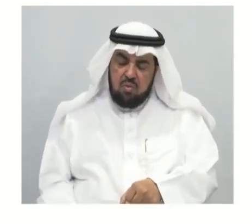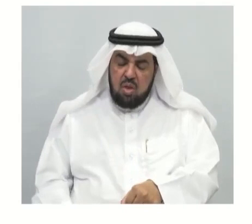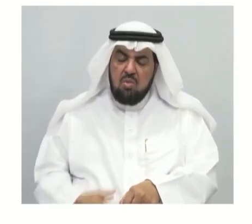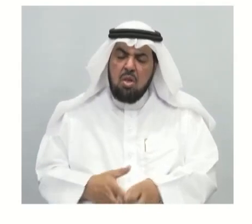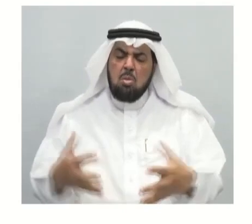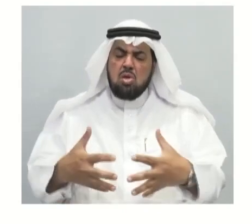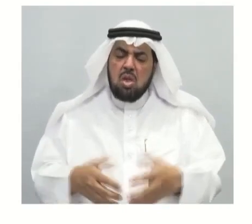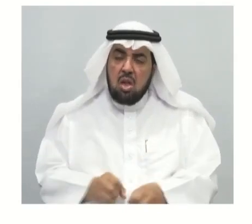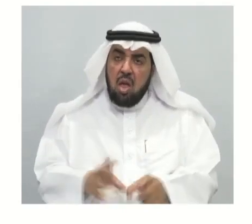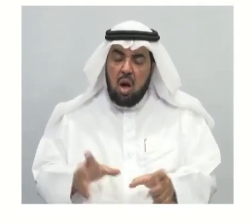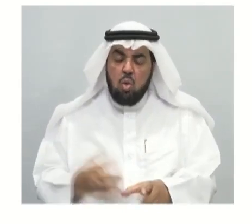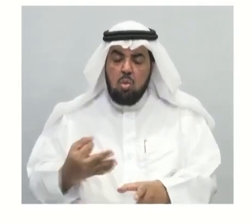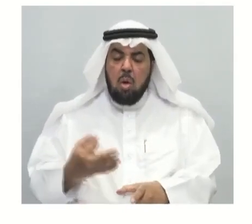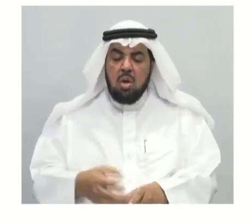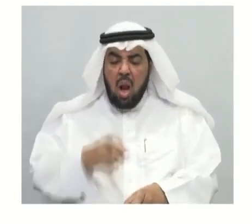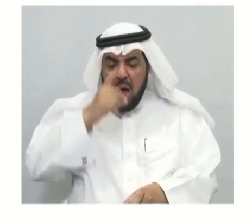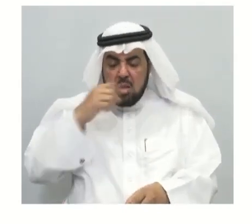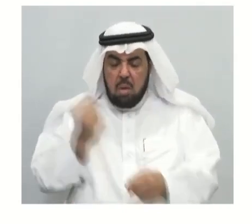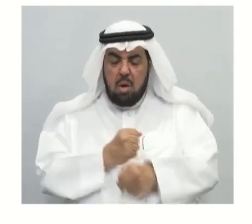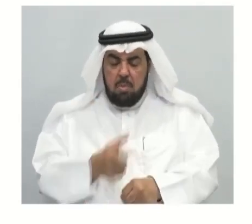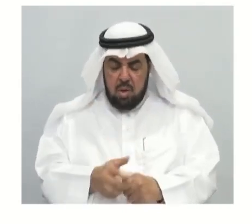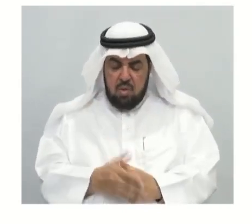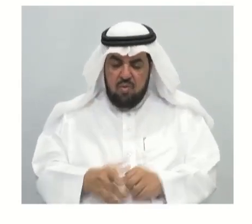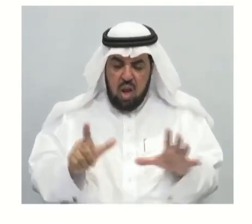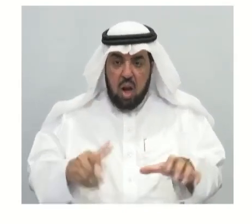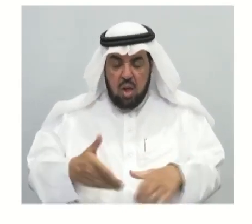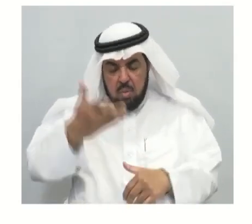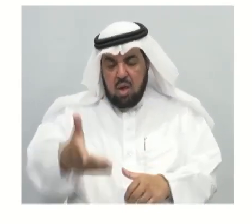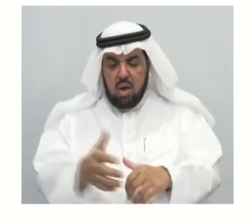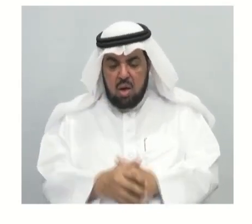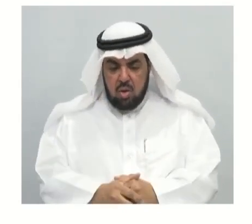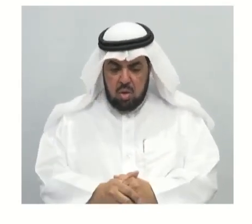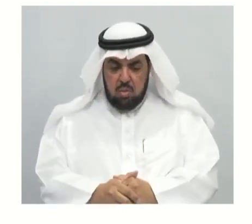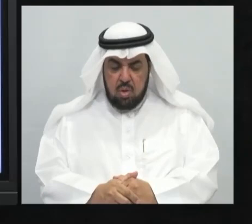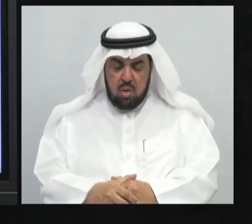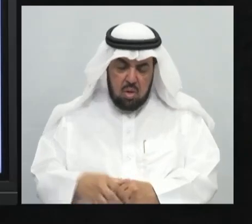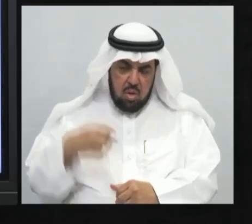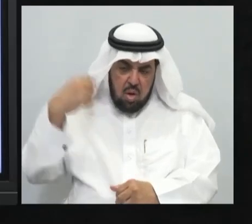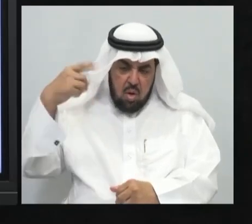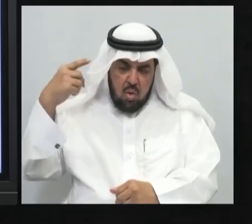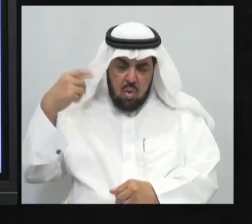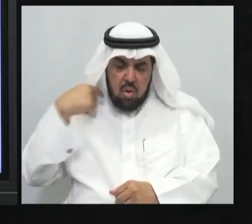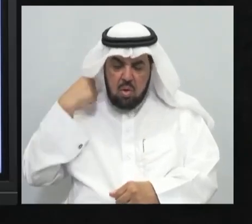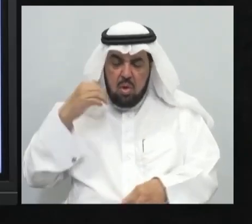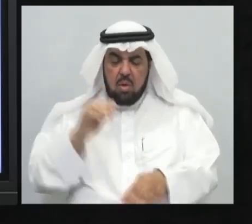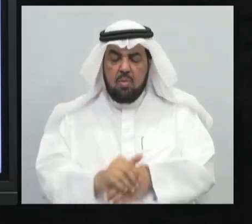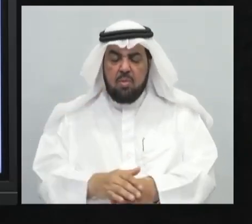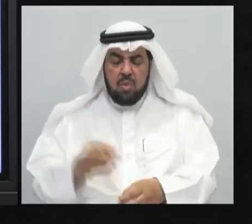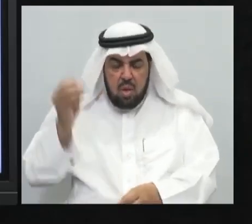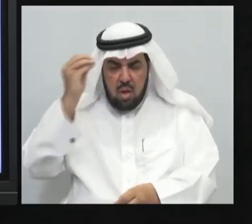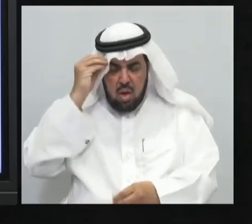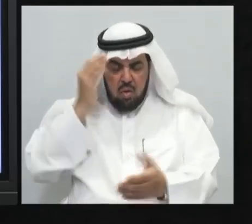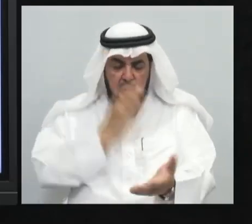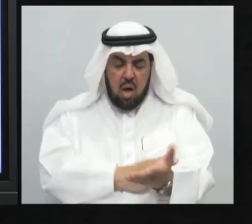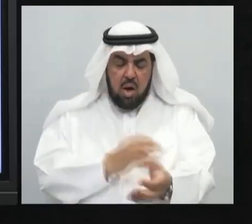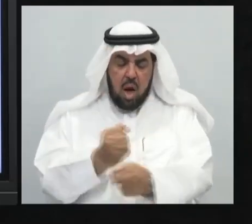المشكله التي ظهرت والمهام التي يجب القيام بها في الاسابيع القادمه تتذكرون عندما تكلمنا عن تعريف تقارير الاعمال